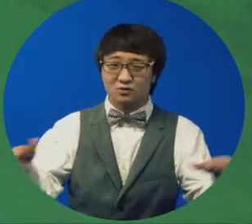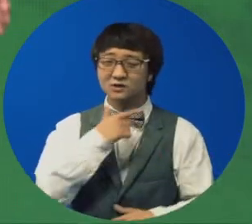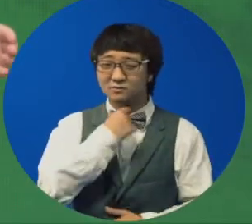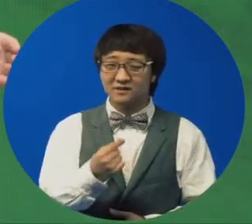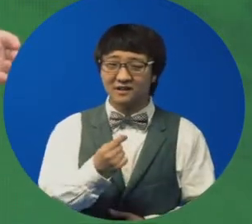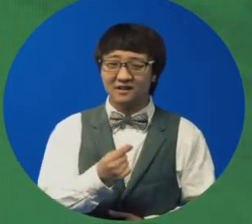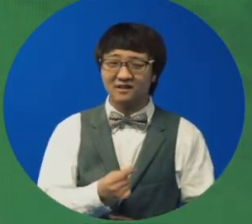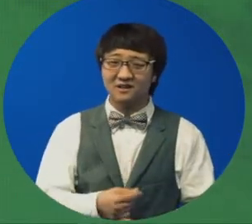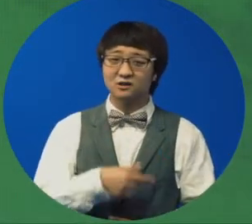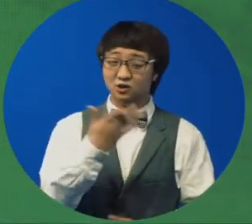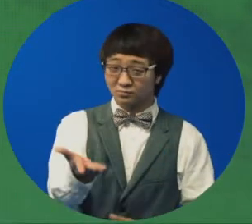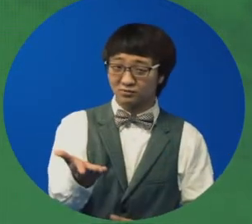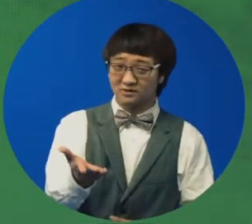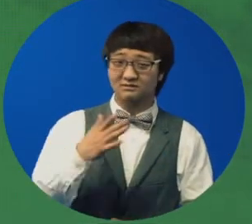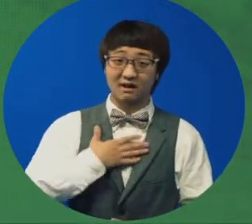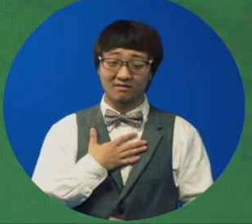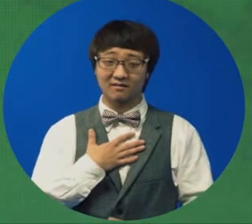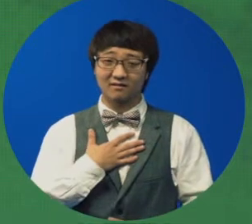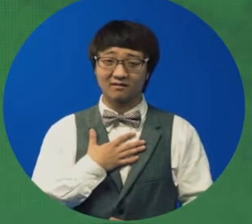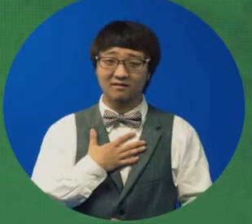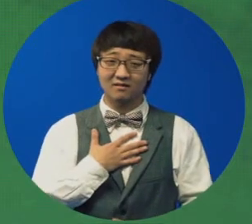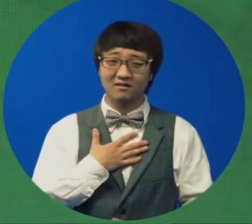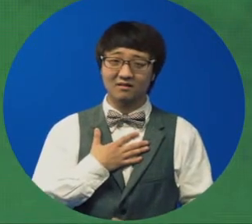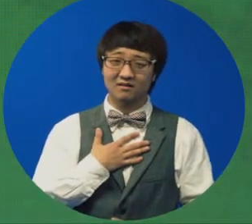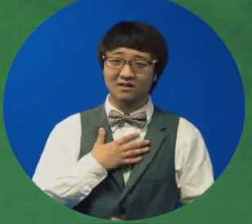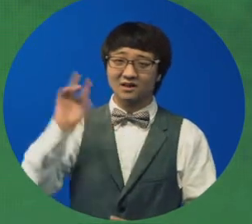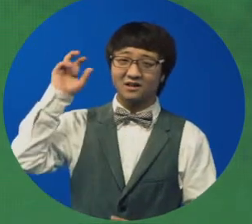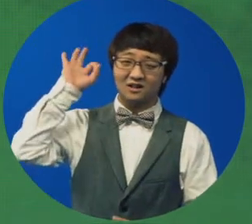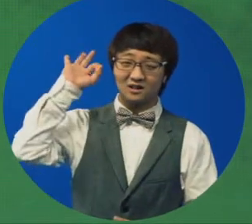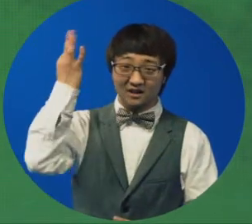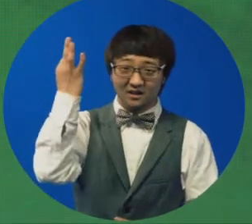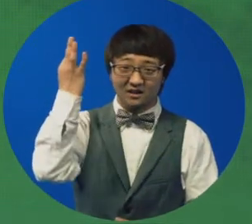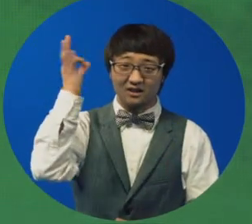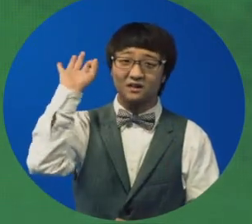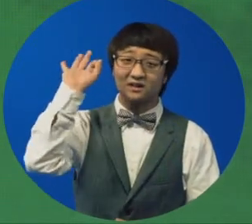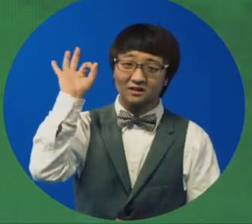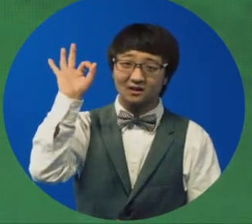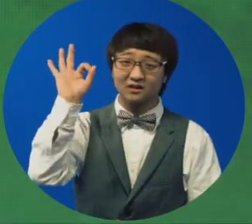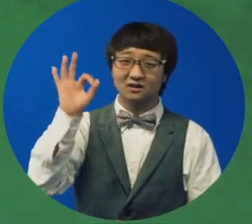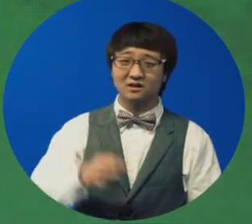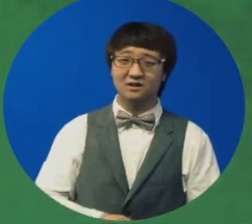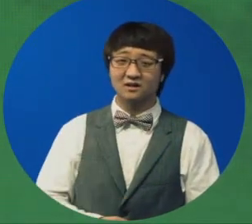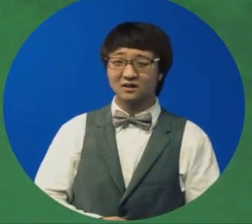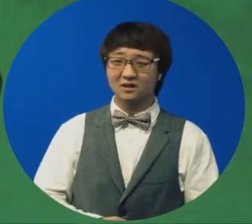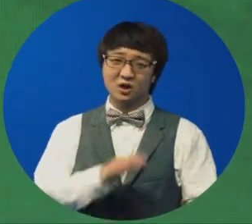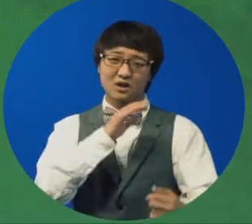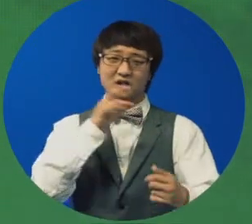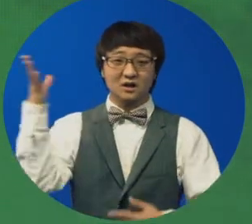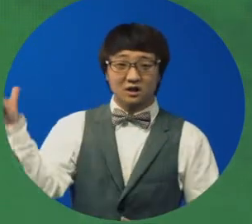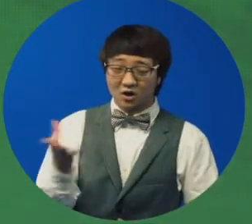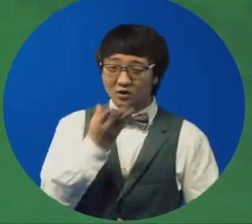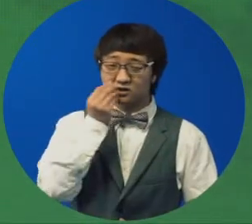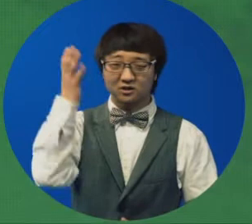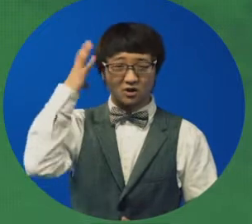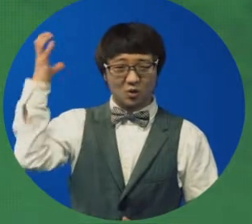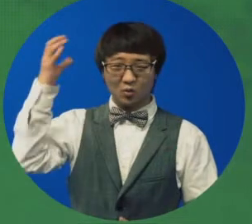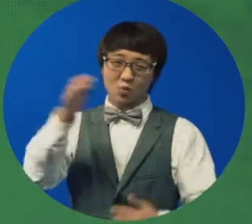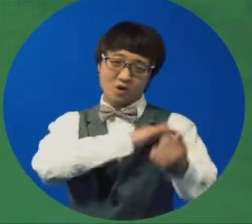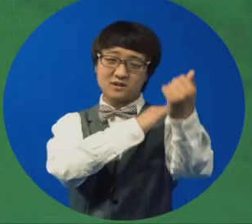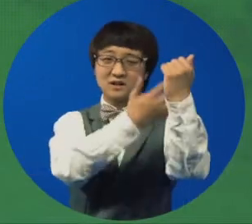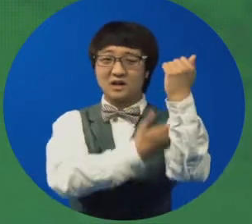저분이 나에게 나의 믿음에 대해서 인정해줄 수 있다면, 나에게 영적 권위가 세워질 수 있다면 내가 목회를 잘할 수 있겠다.